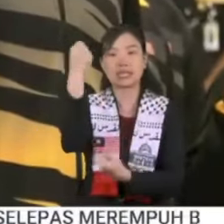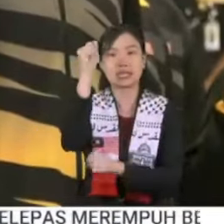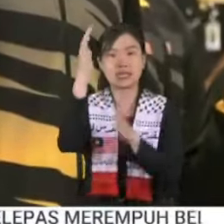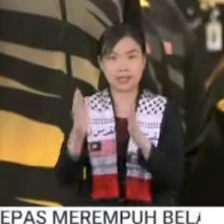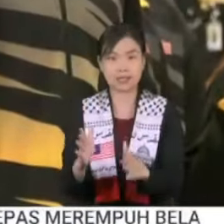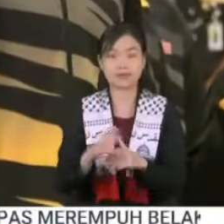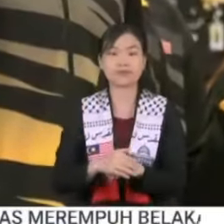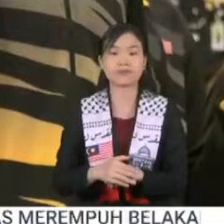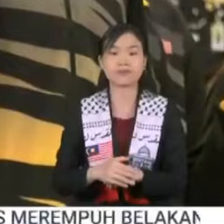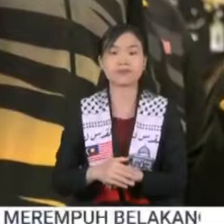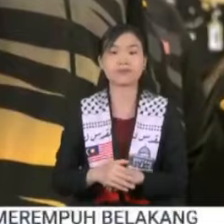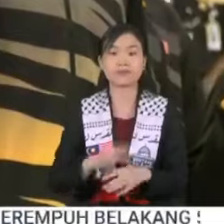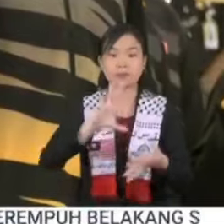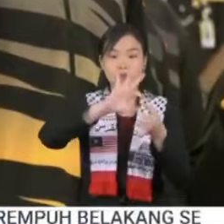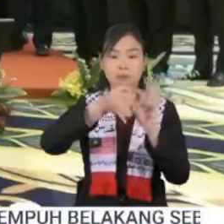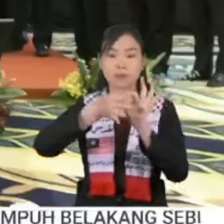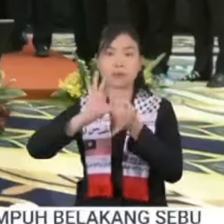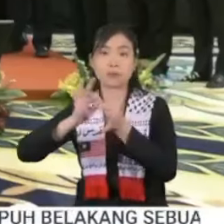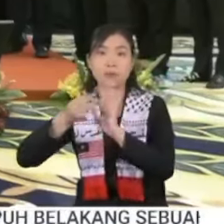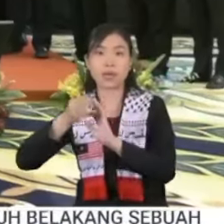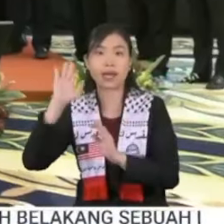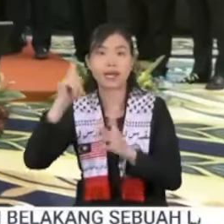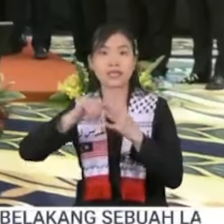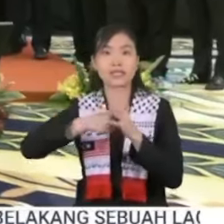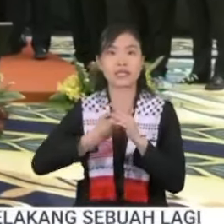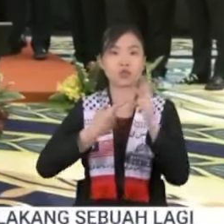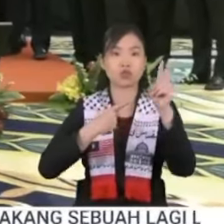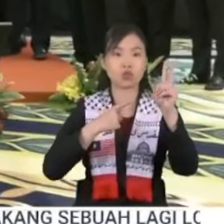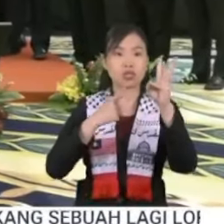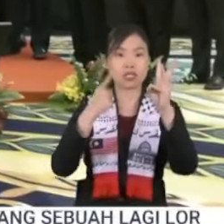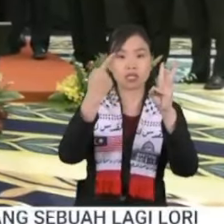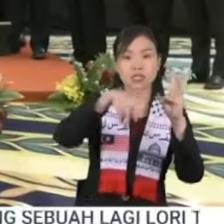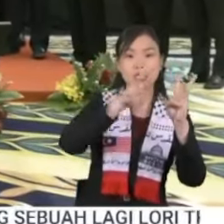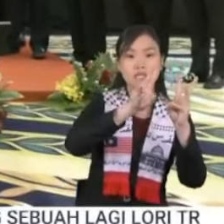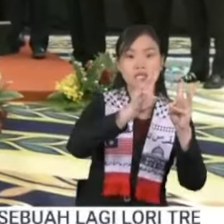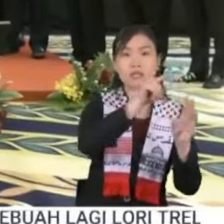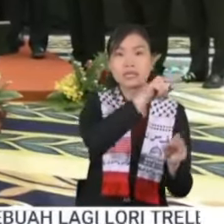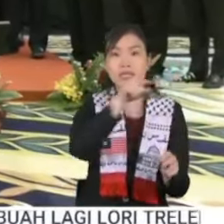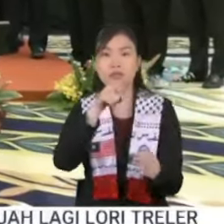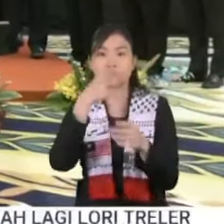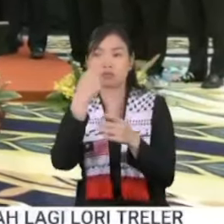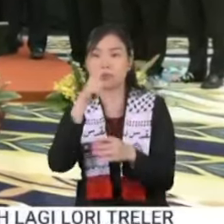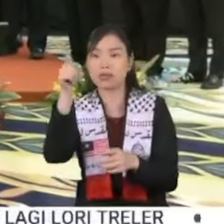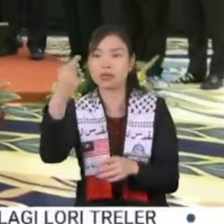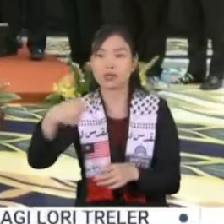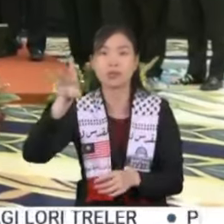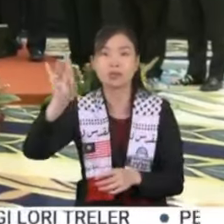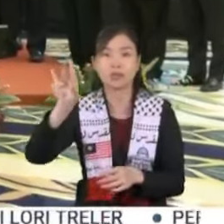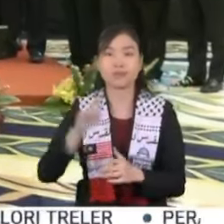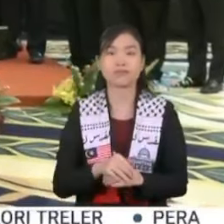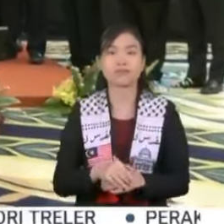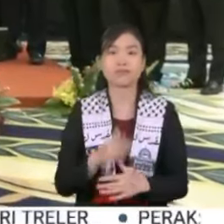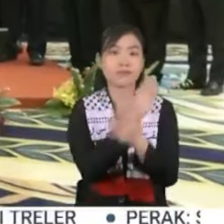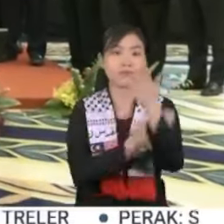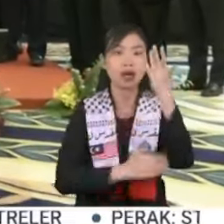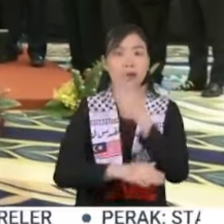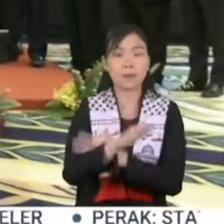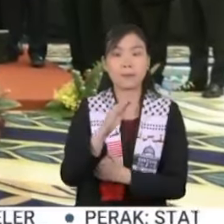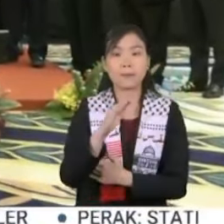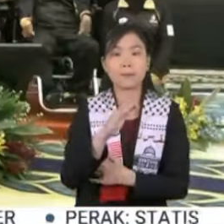membuka tirai pada 26 Julai hingga 11 Ogos, manakala Sukan Paralimpik akan bermula pada 28 Ogos hingga